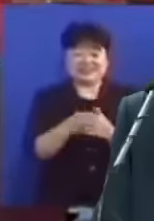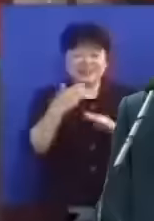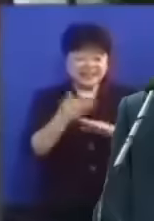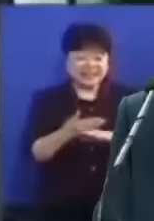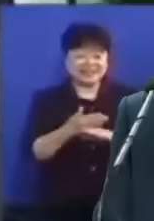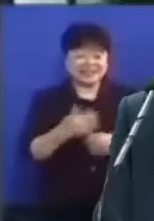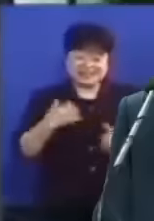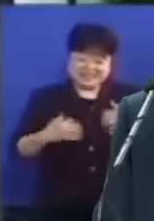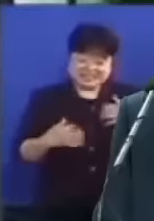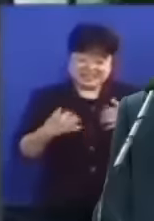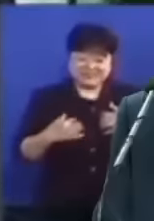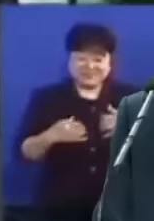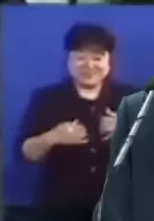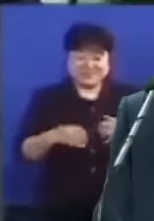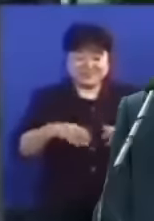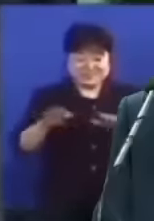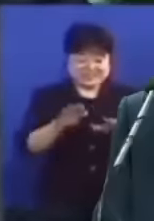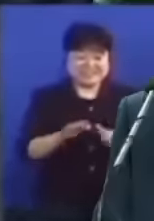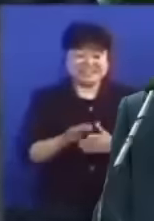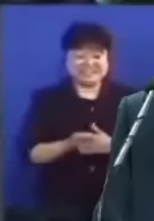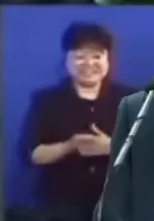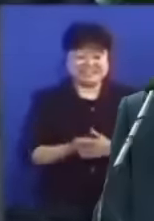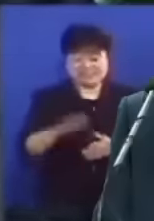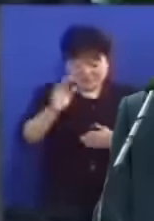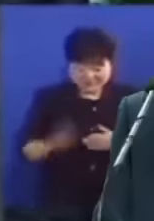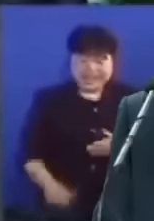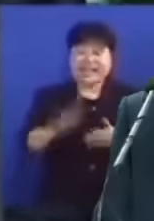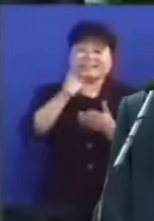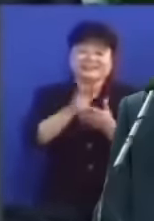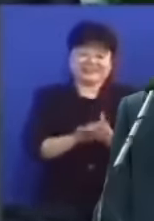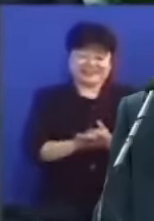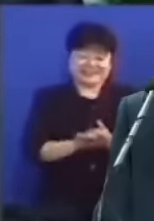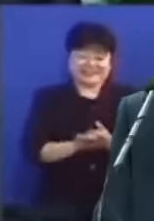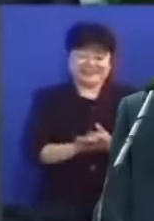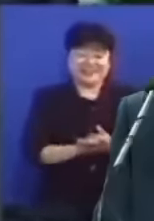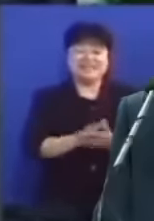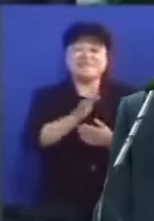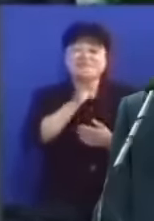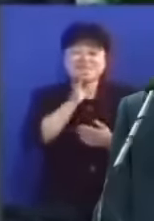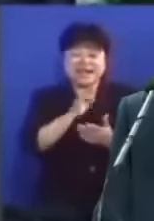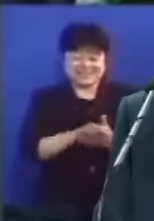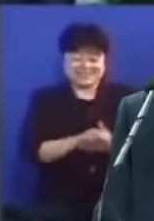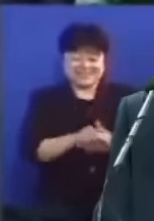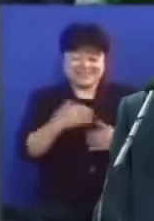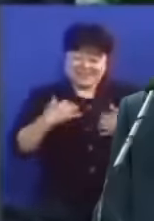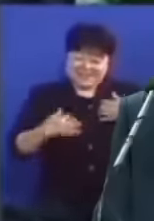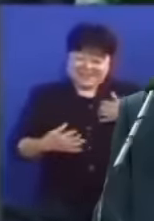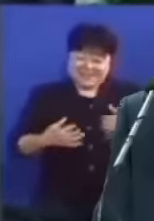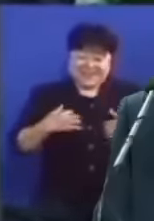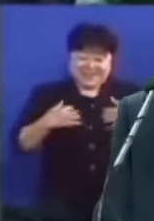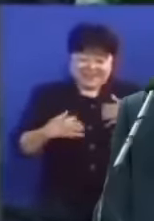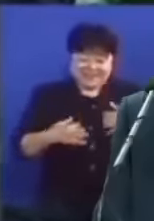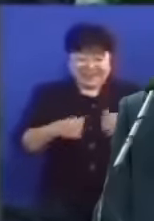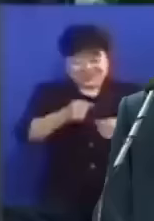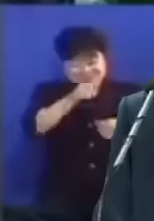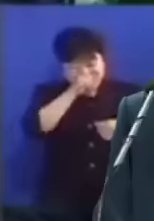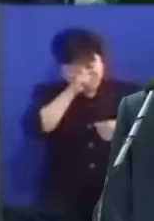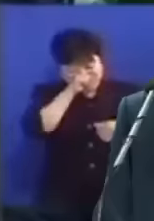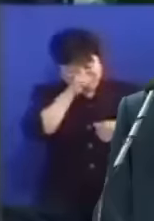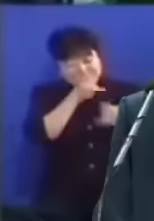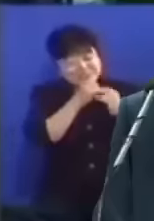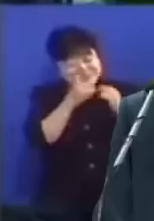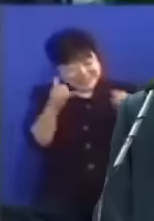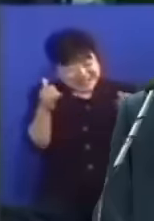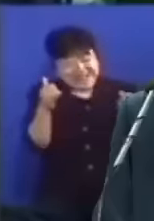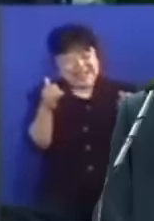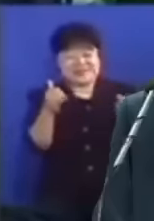지진이 아니라 기쁨의 지진입니다. 하나님의 무릎을 탁 치시면서 그러면 그렇지, 참 좋은